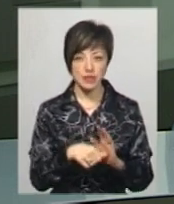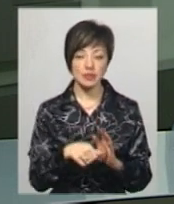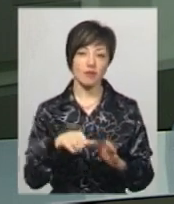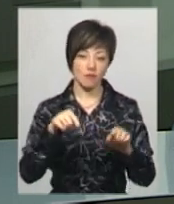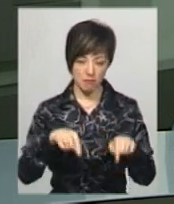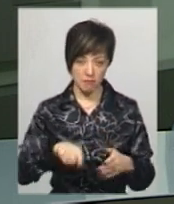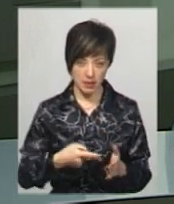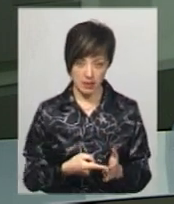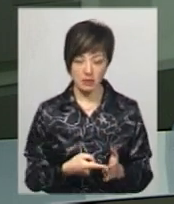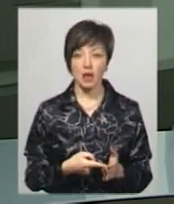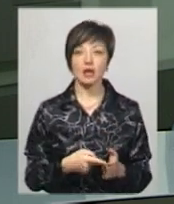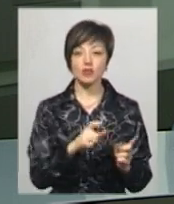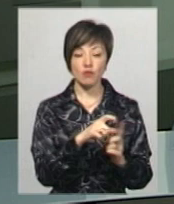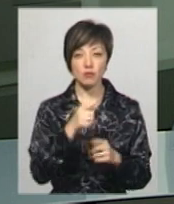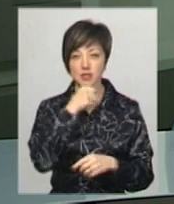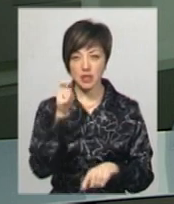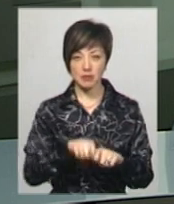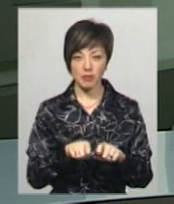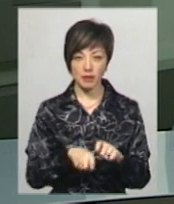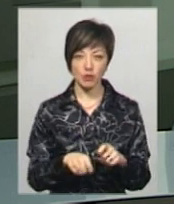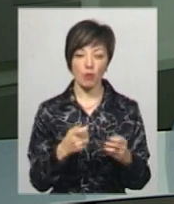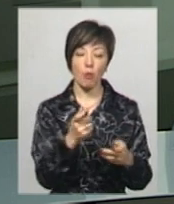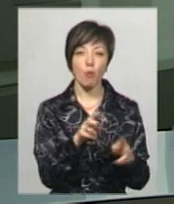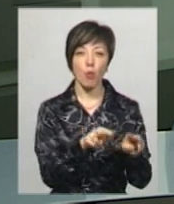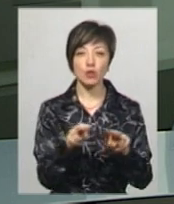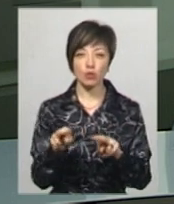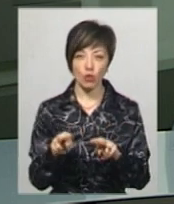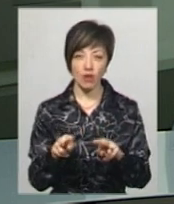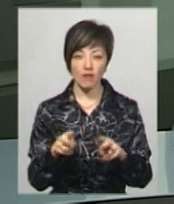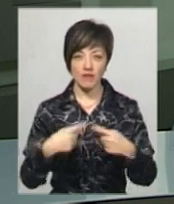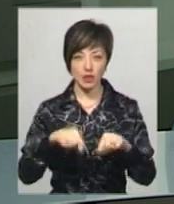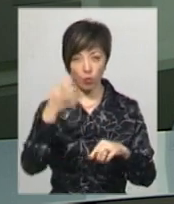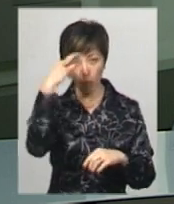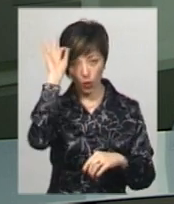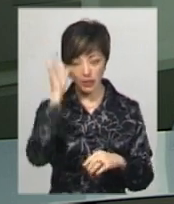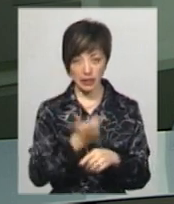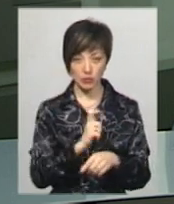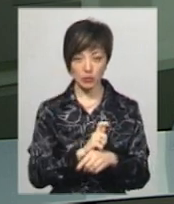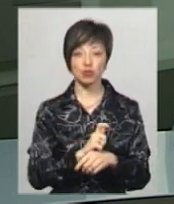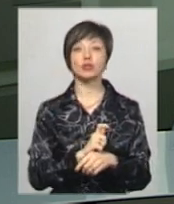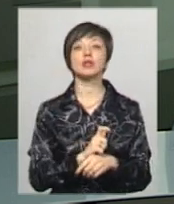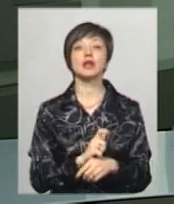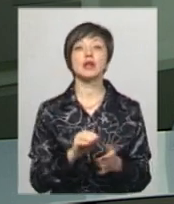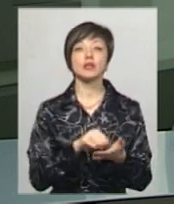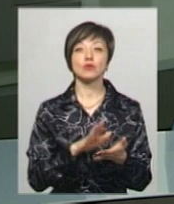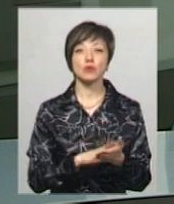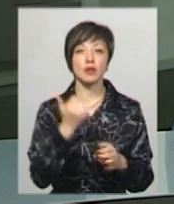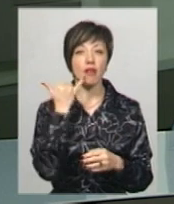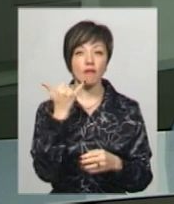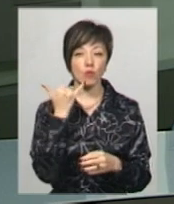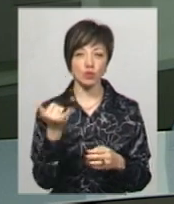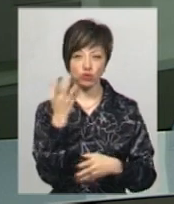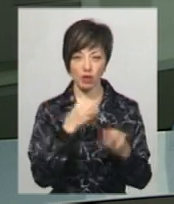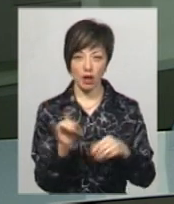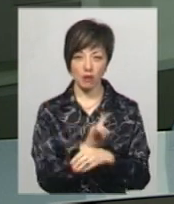обласному центрі. За словами старшого інспектора сектору моніторингу Хмельницького відділу поліції, найбільше в Хмельницькому реєструють телефонні